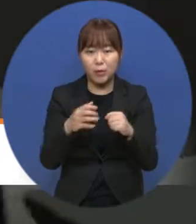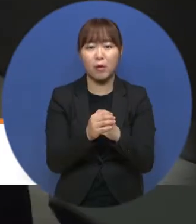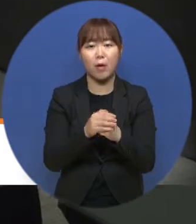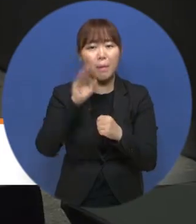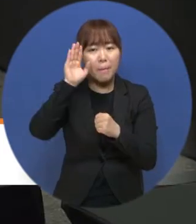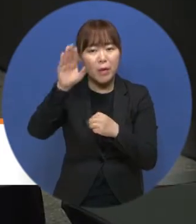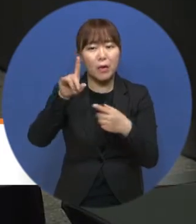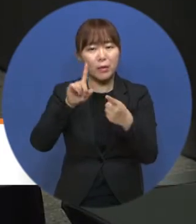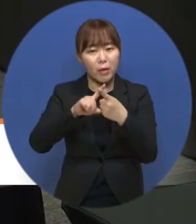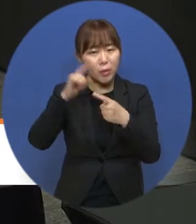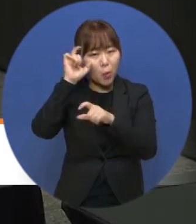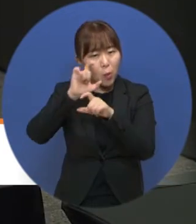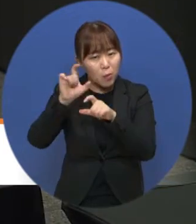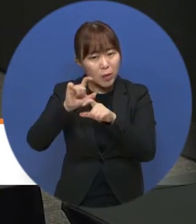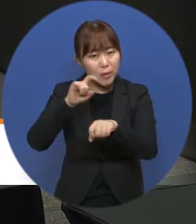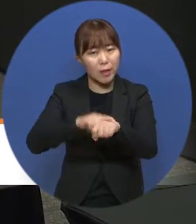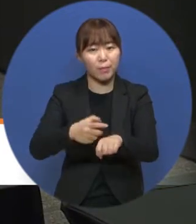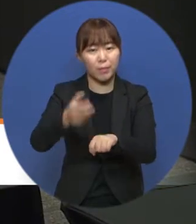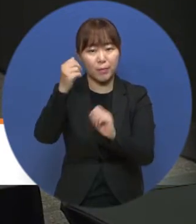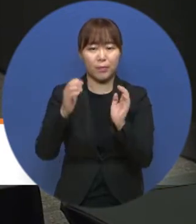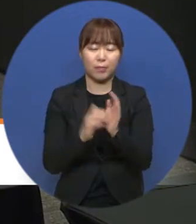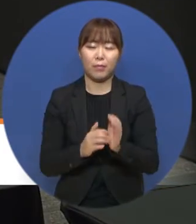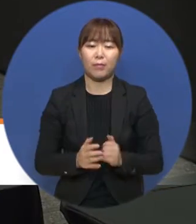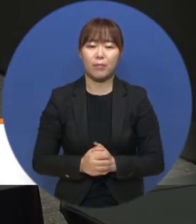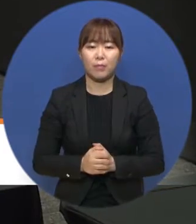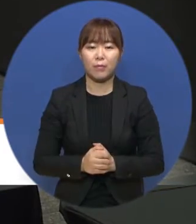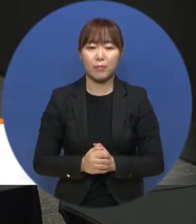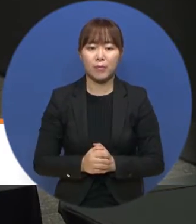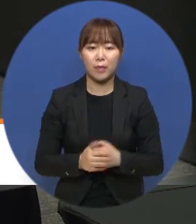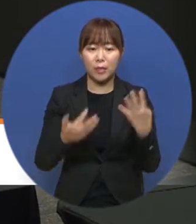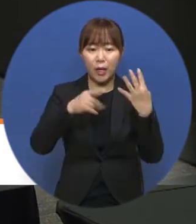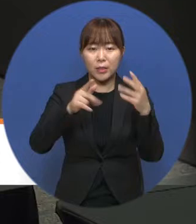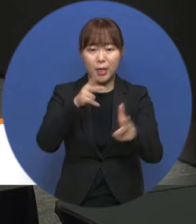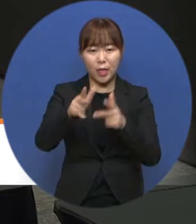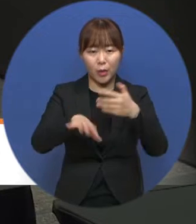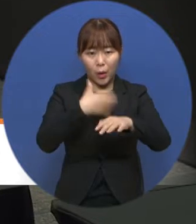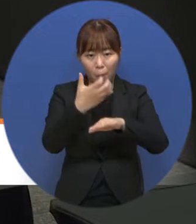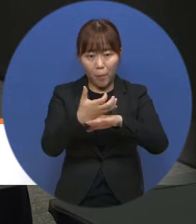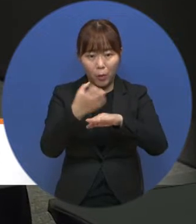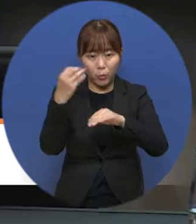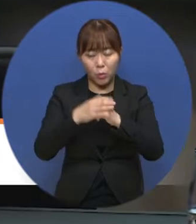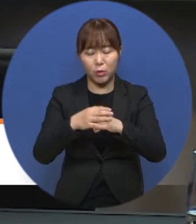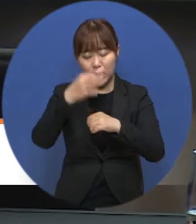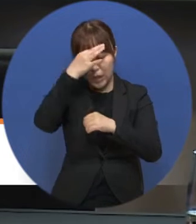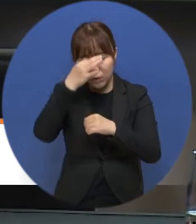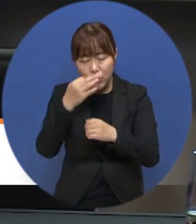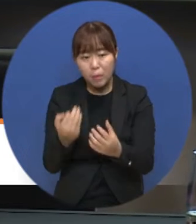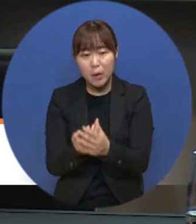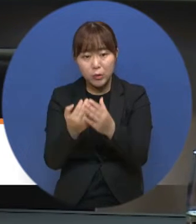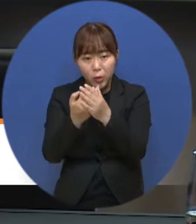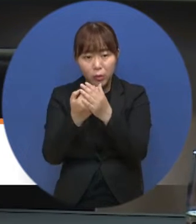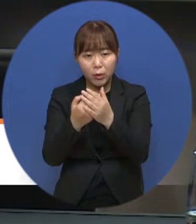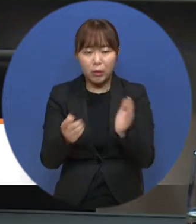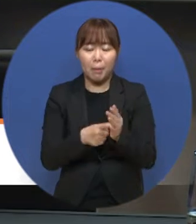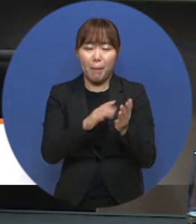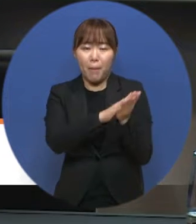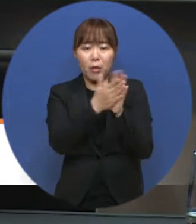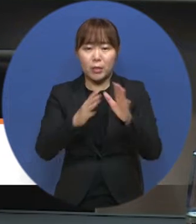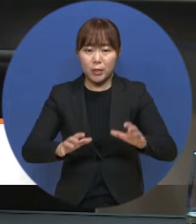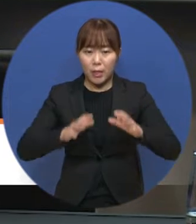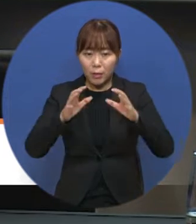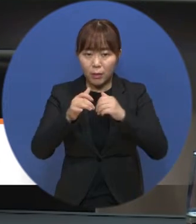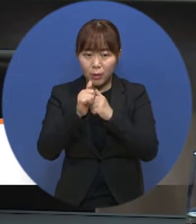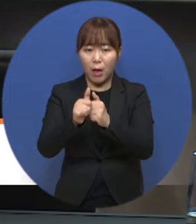의 미래에 대해 고민하는 시간을 가졌습니다 4차 산업혁명의 도래와 기술의 발전으로 급변하는 세상에 맞춰